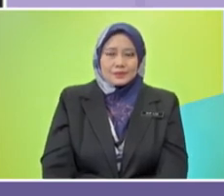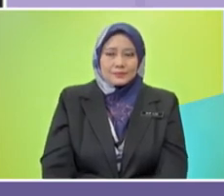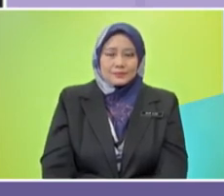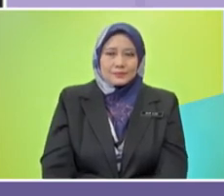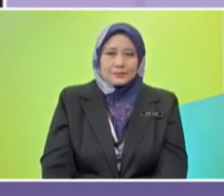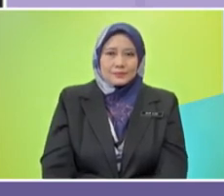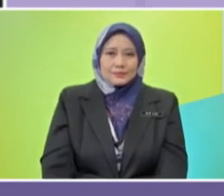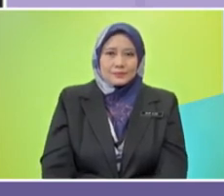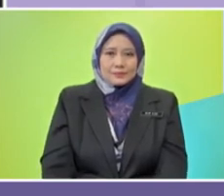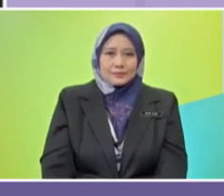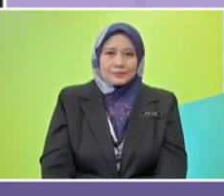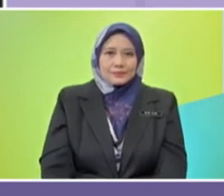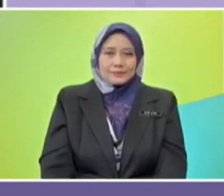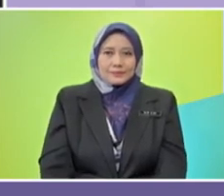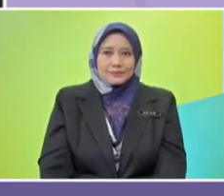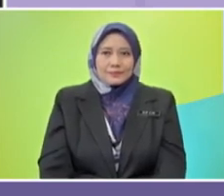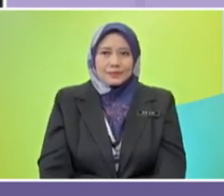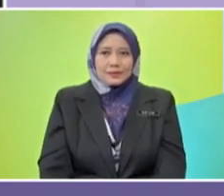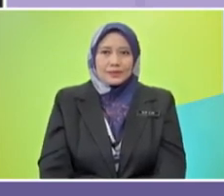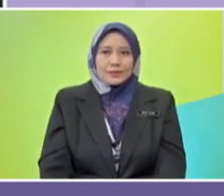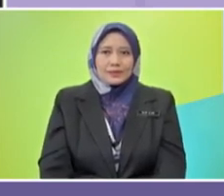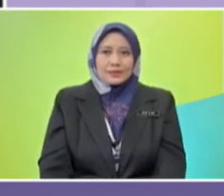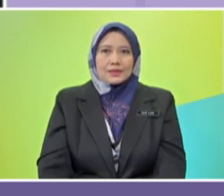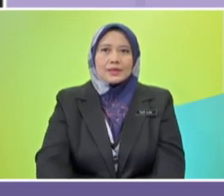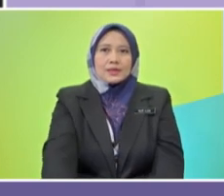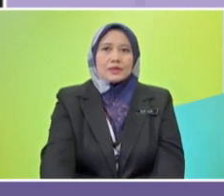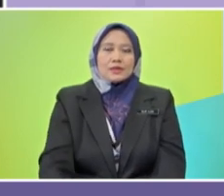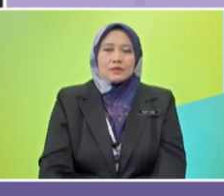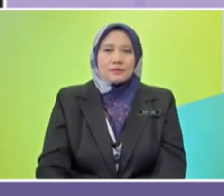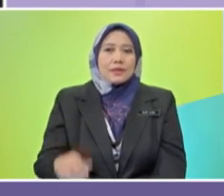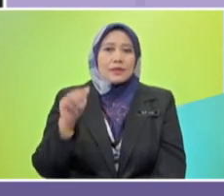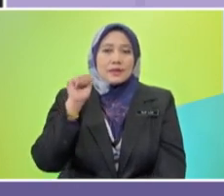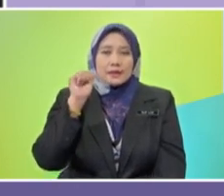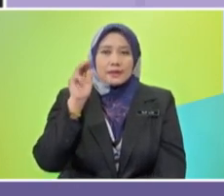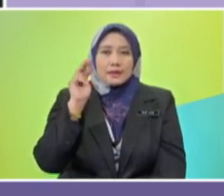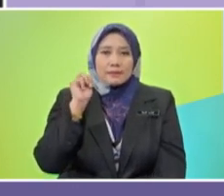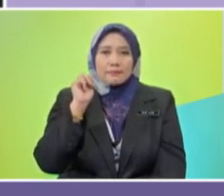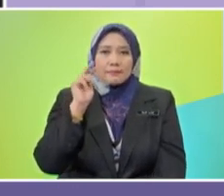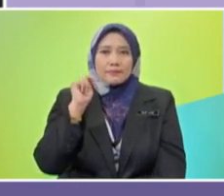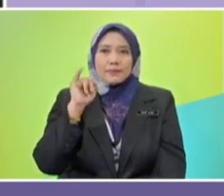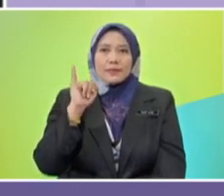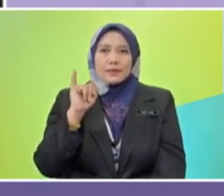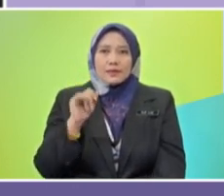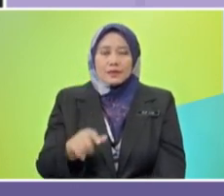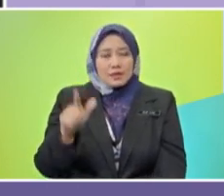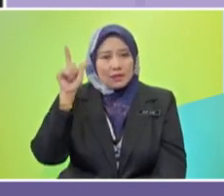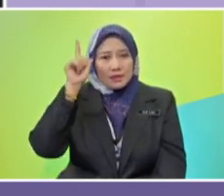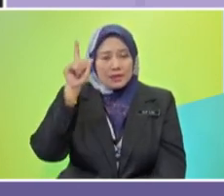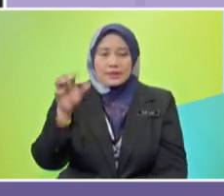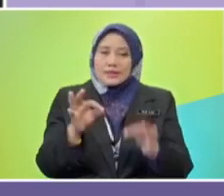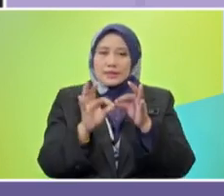Okey. Baik, kita pilih Amni, cikgu. Kita pilih Amni. Baik, Amni. Amni. Cuba lihat ayat yang